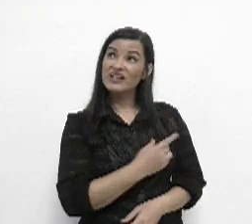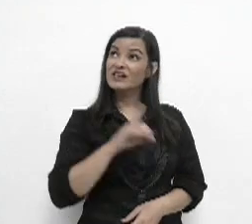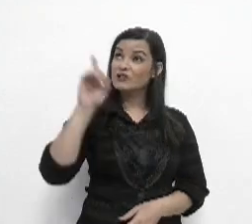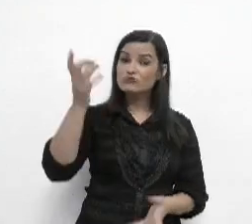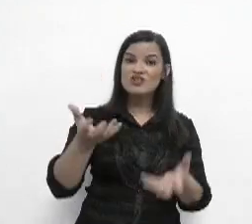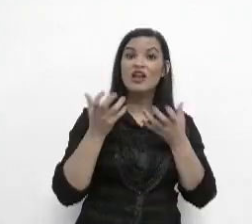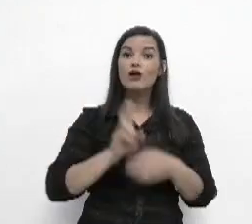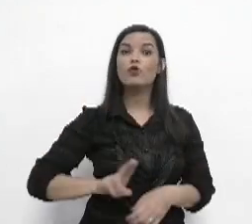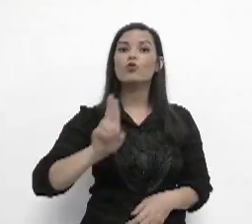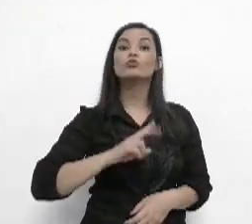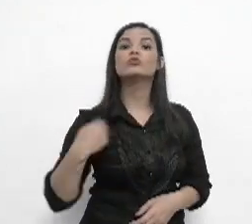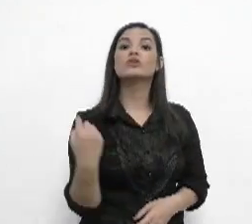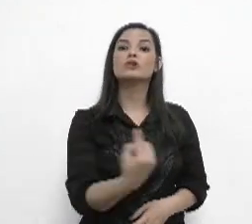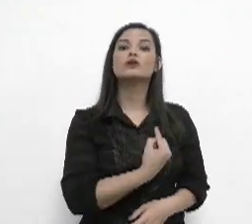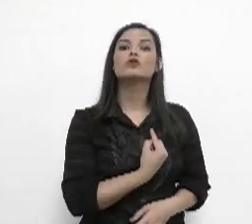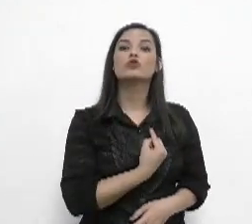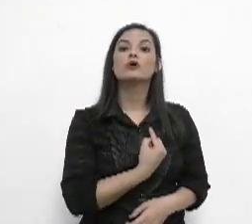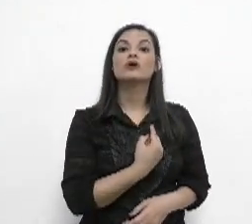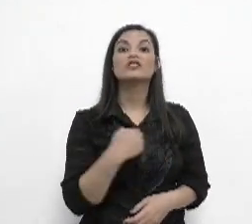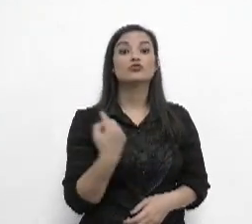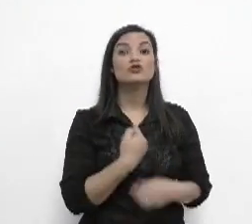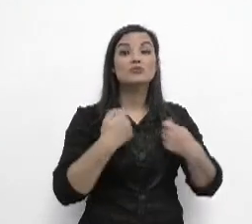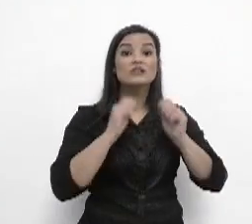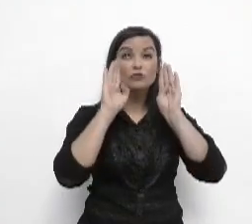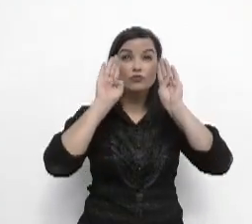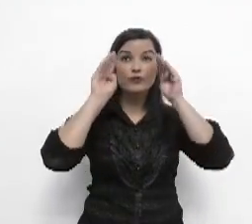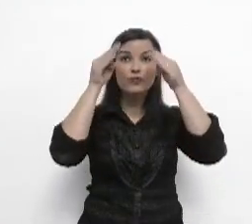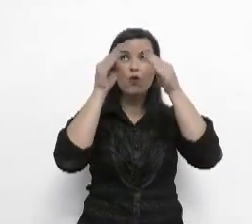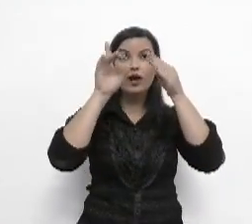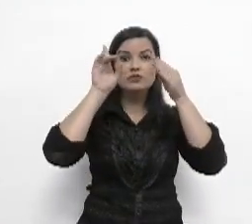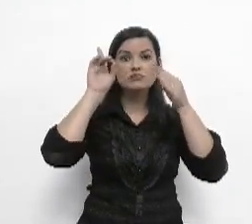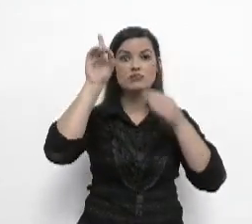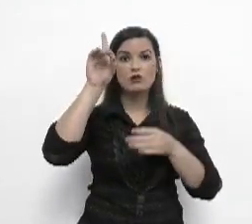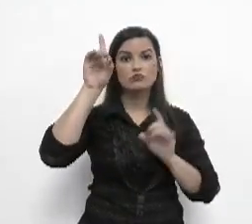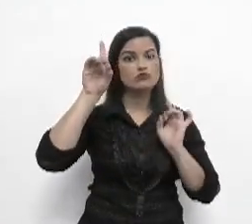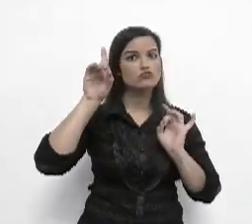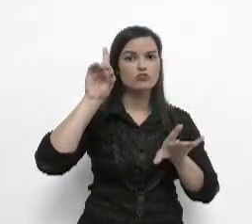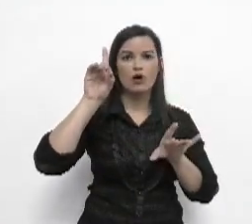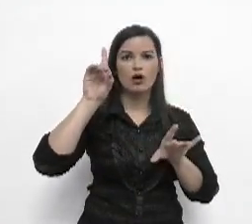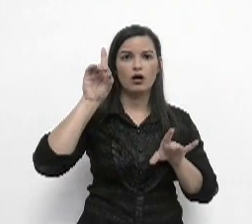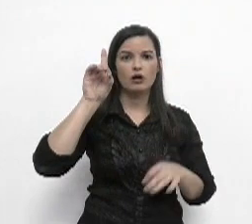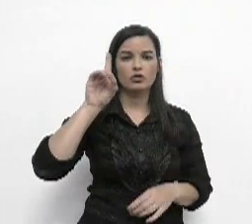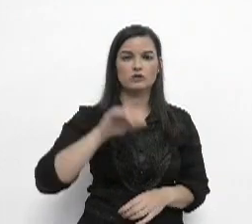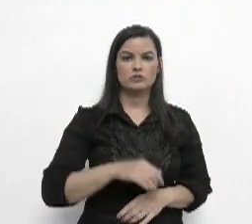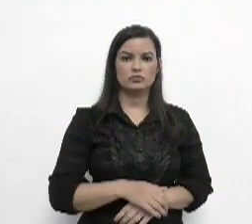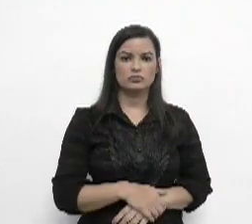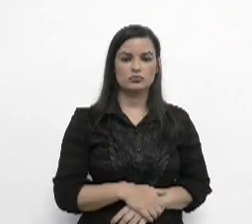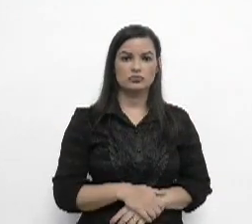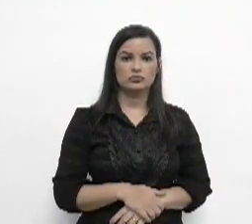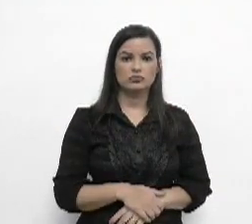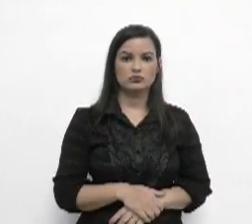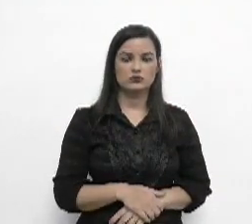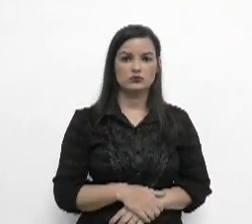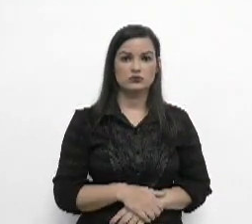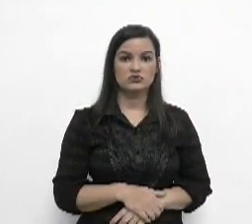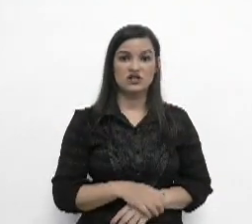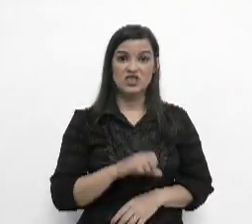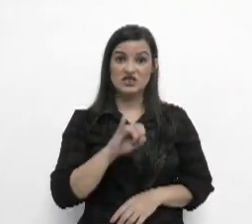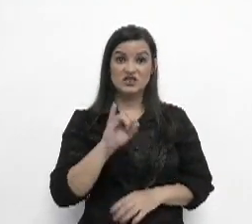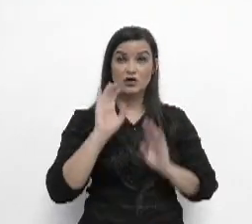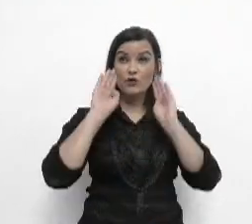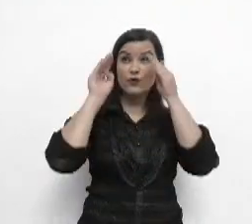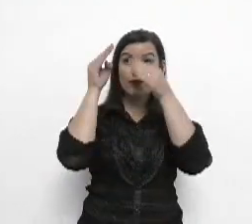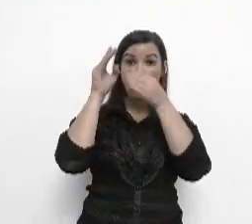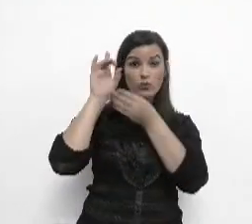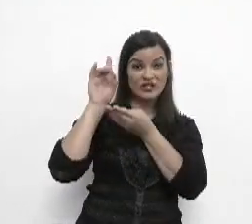Senhor, necessitamos focar somente em nosso Deus. 하나님께 집중하지 않으면 우리는 하나님의 뜻을 알 수가 없습니다. Se nós não focamos